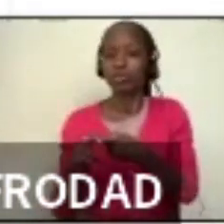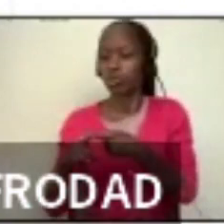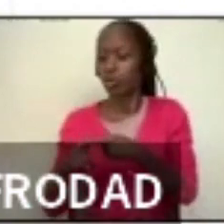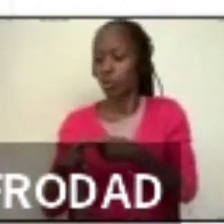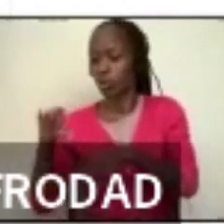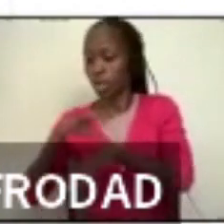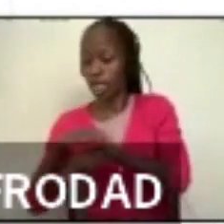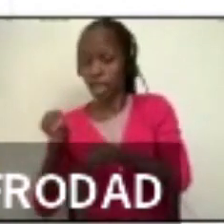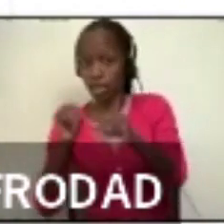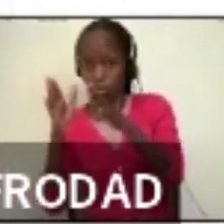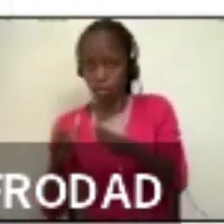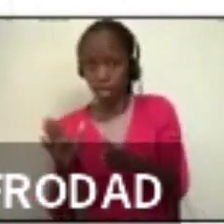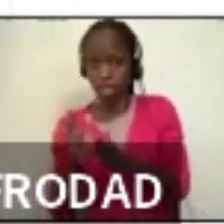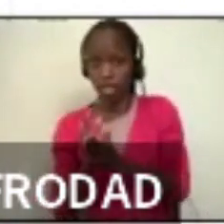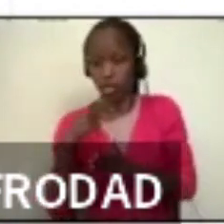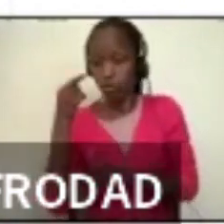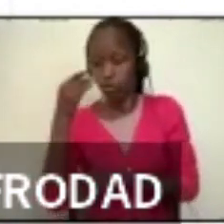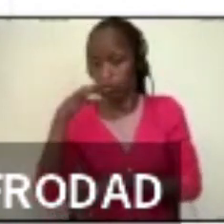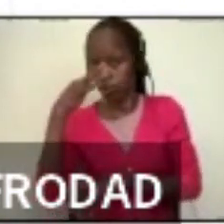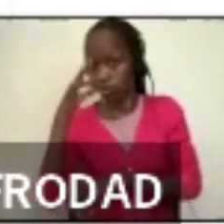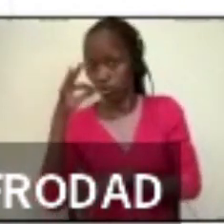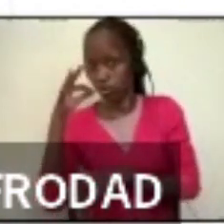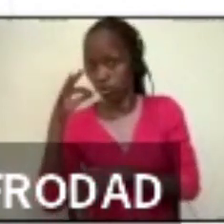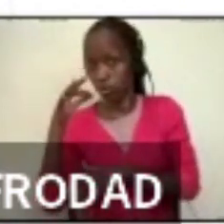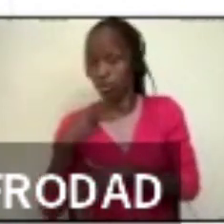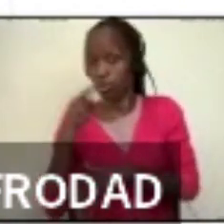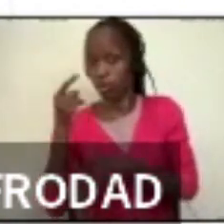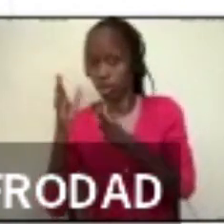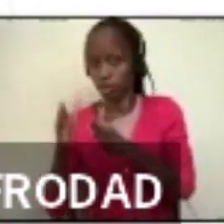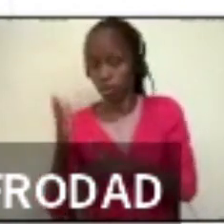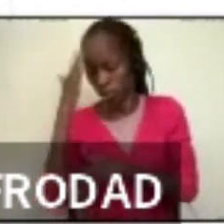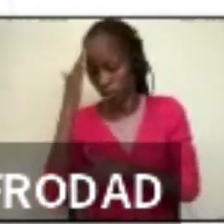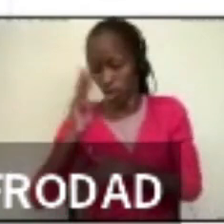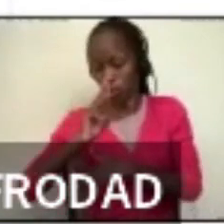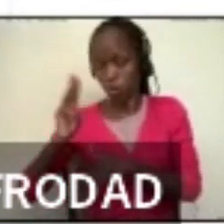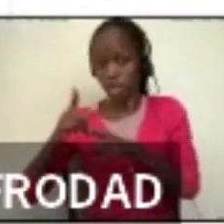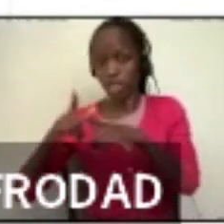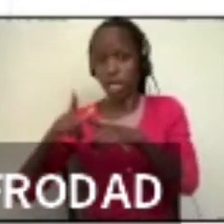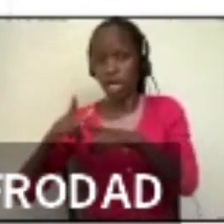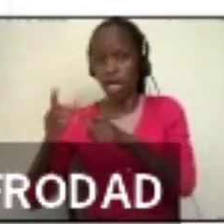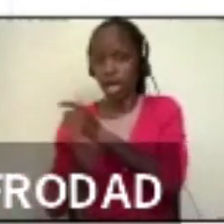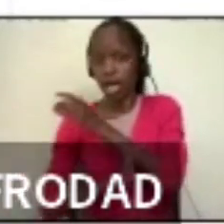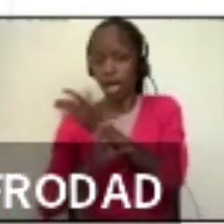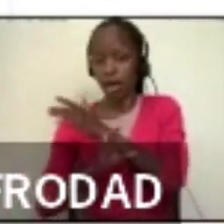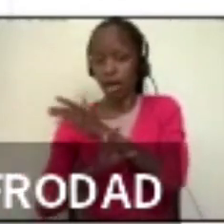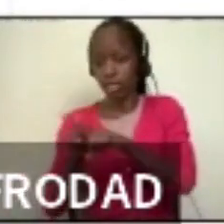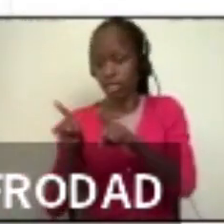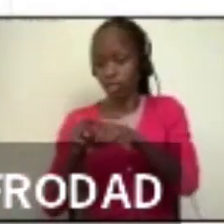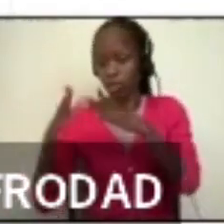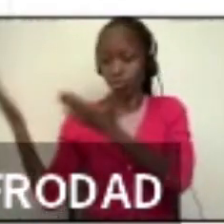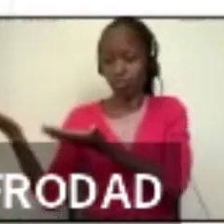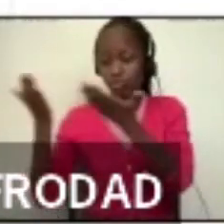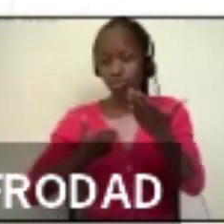connu au niveau de l'Afrique de l'Ouest comme étant le fournisseur principal d'armes aux sociétés de gardiennage privé.